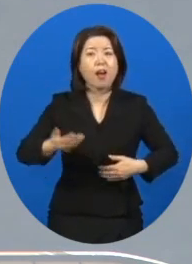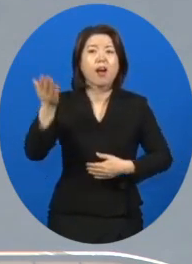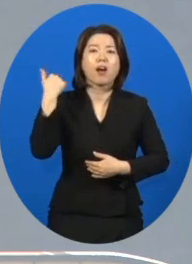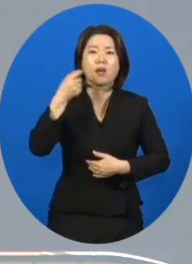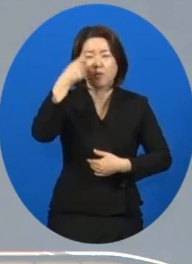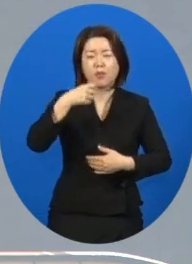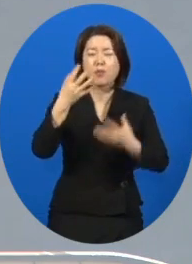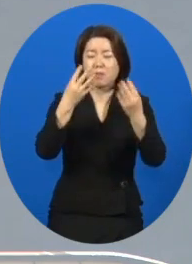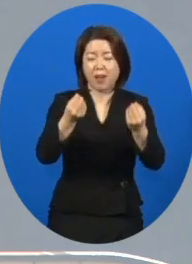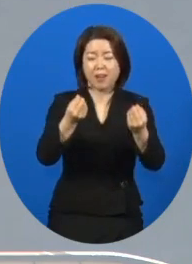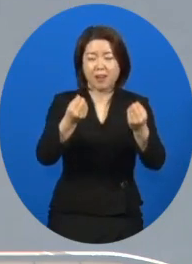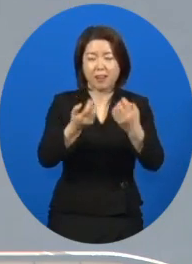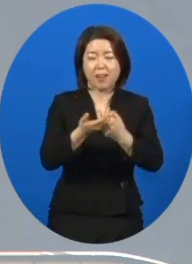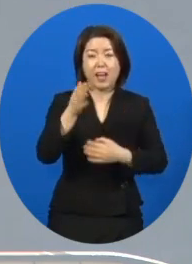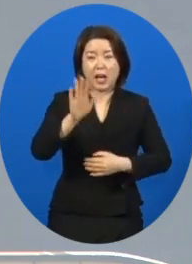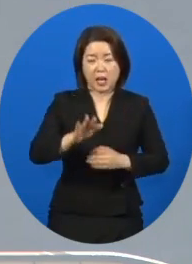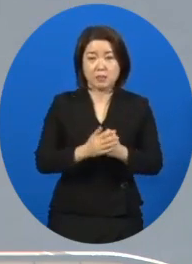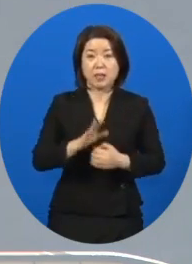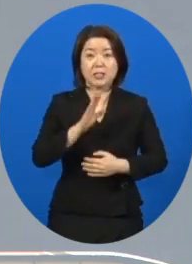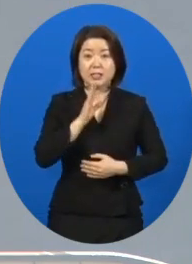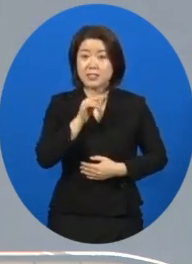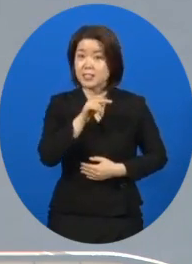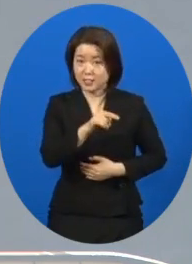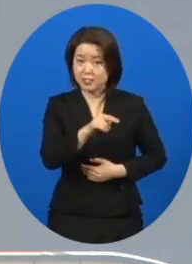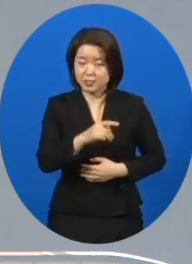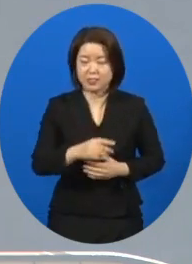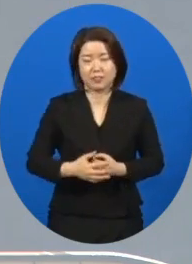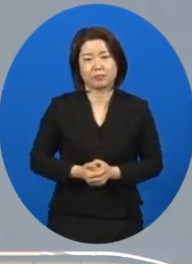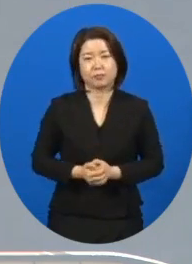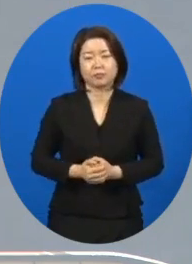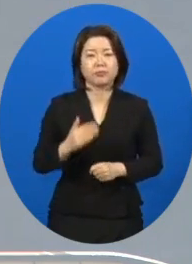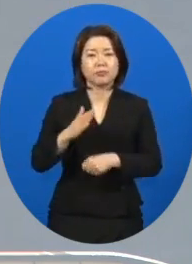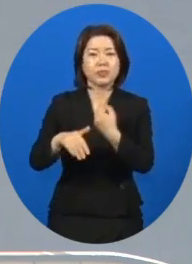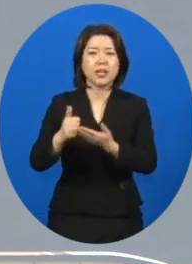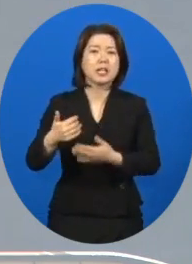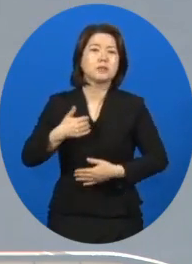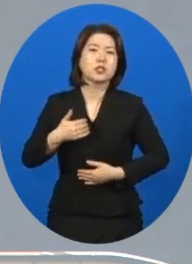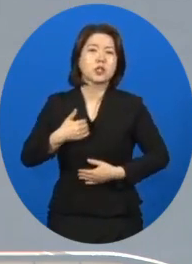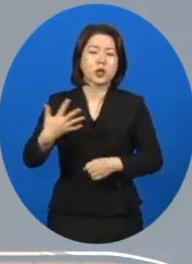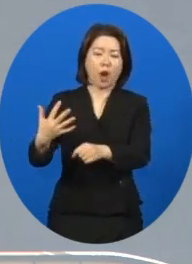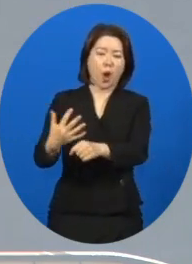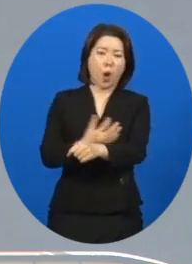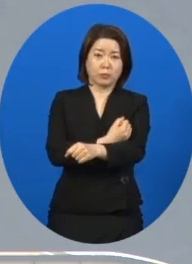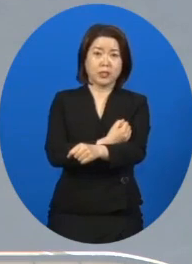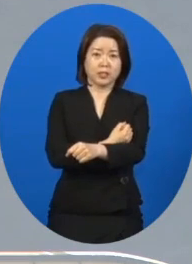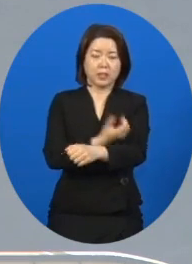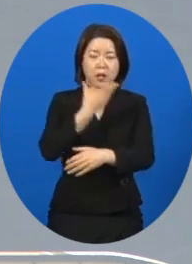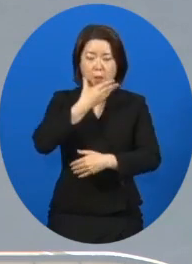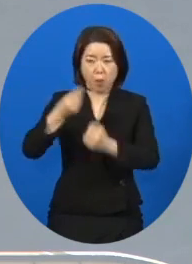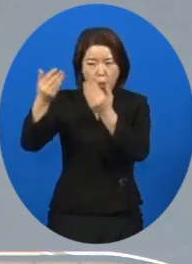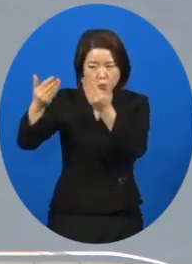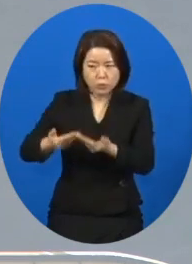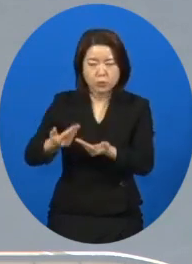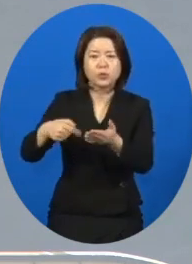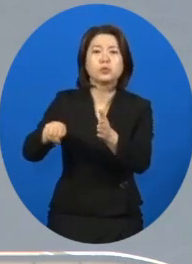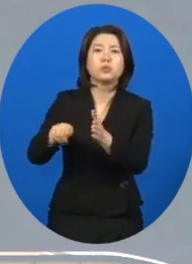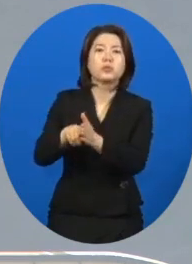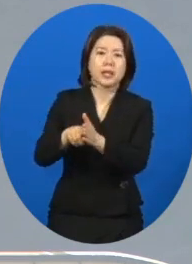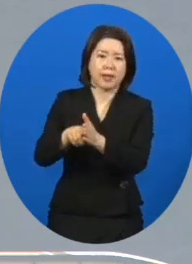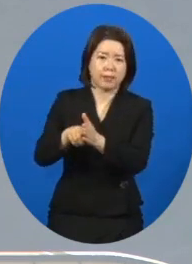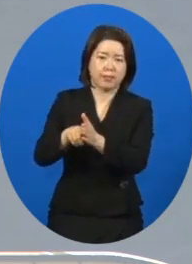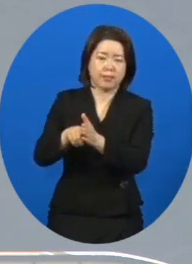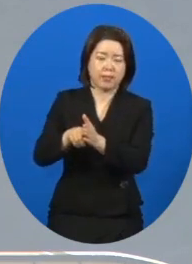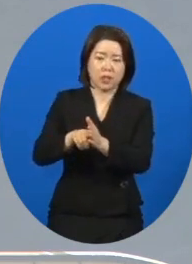그런데 사실은 그것은 하나님께서 나에게 엄청나게 복을 주시려고